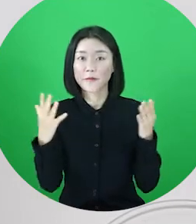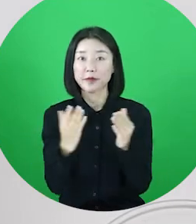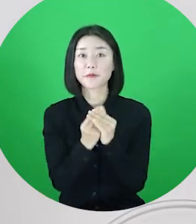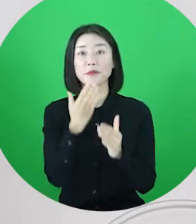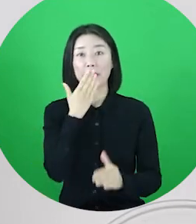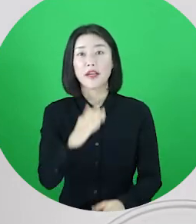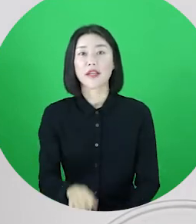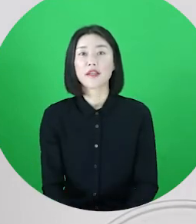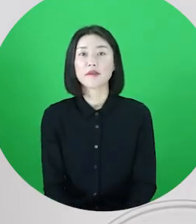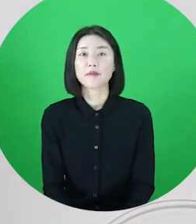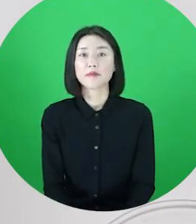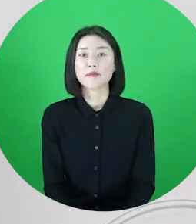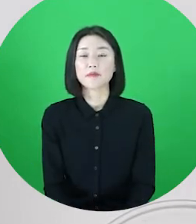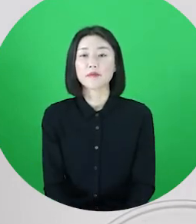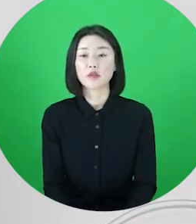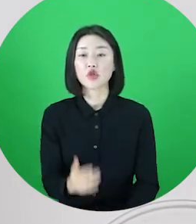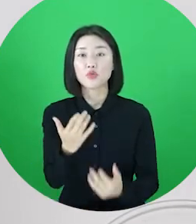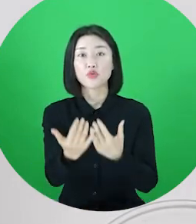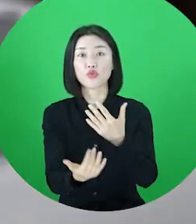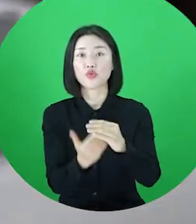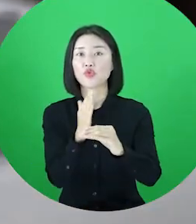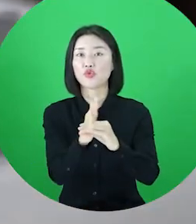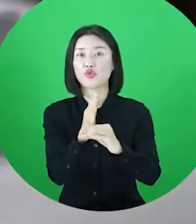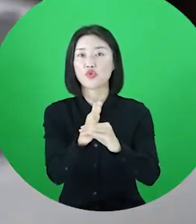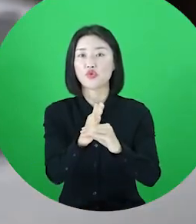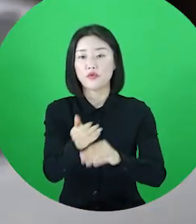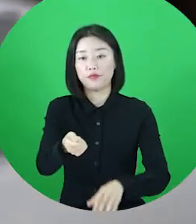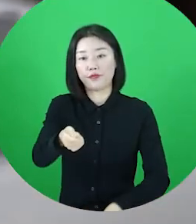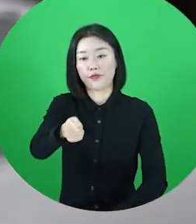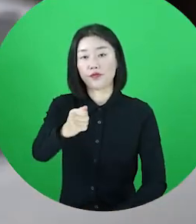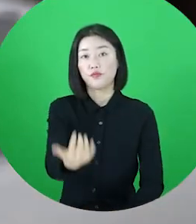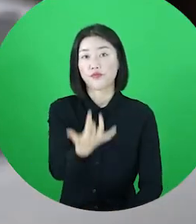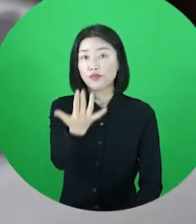중불로 높여주겠습니다.